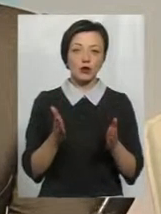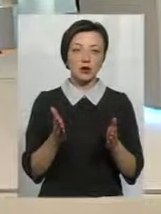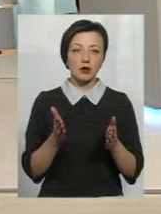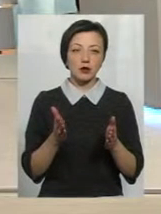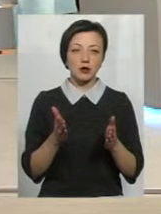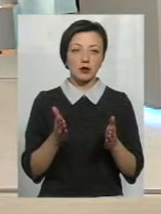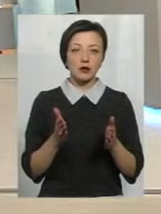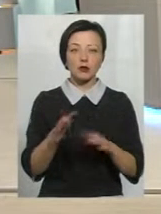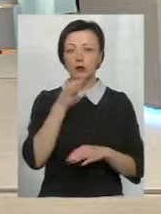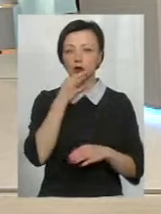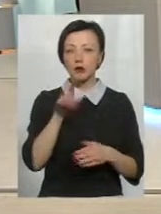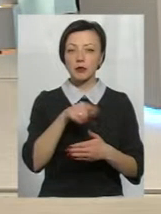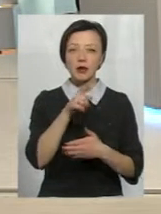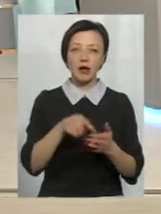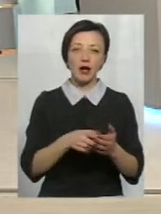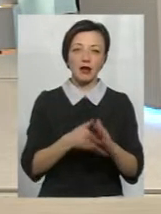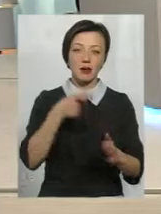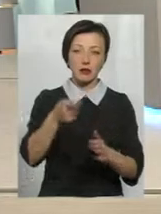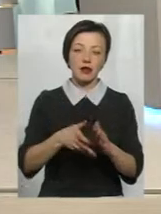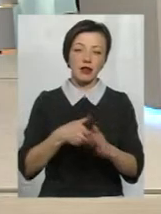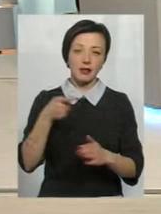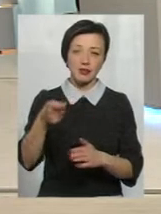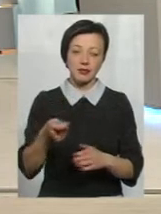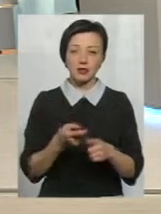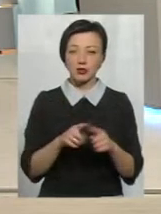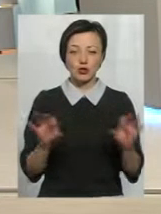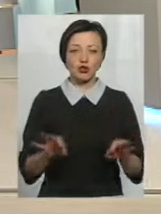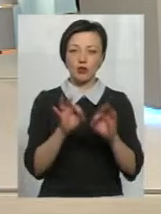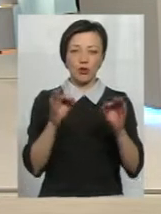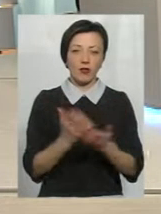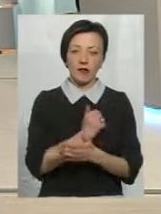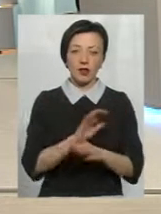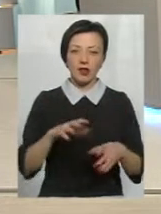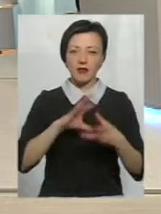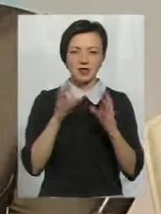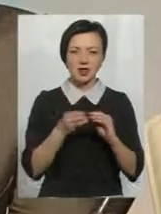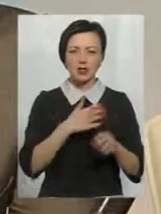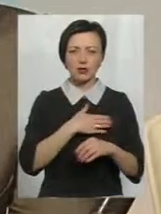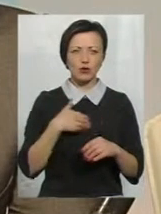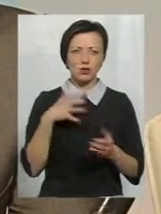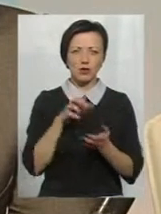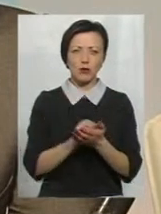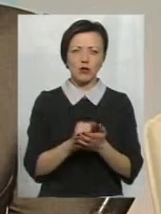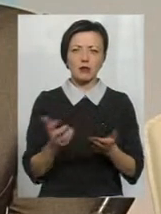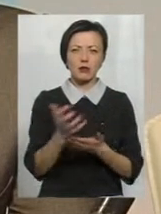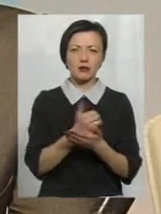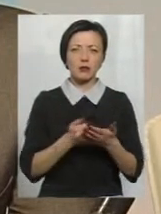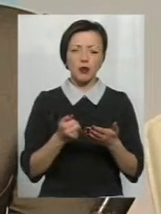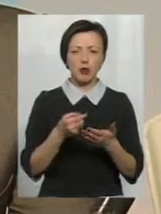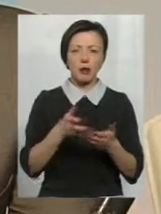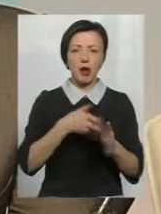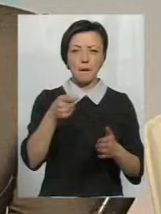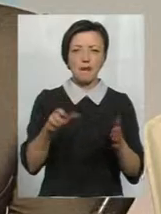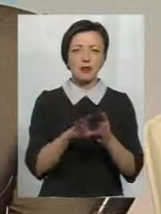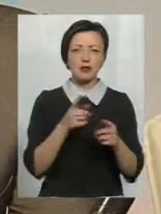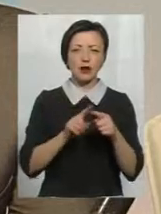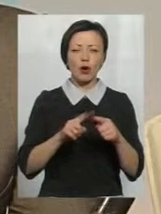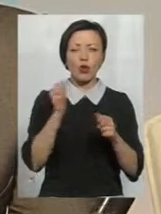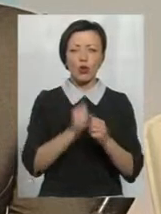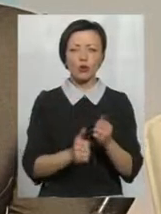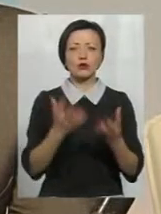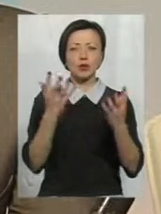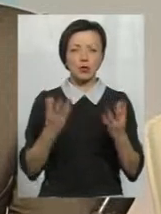по будь-якому питанню петиції, звичайно, нічого не вийде. Я взагалі не хотіла займатися збором петицій, тому що це кожного дня